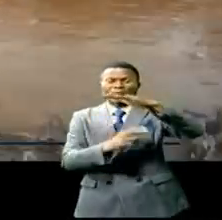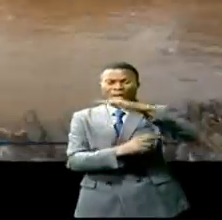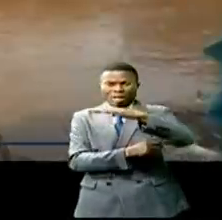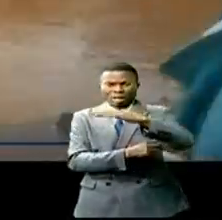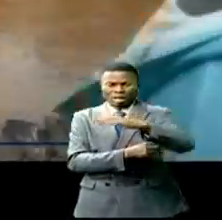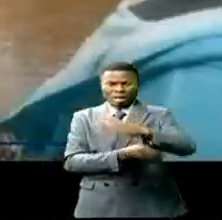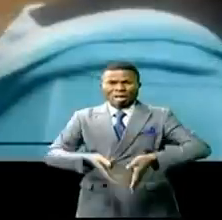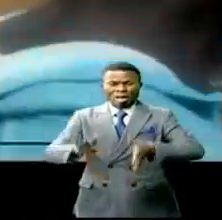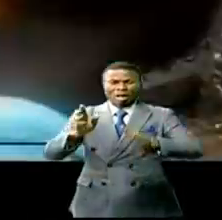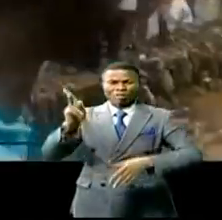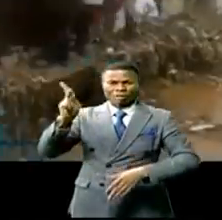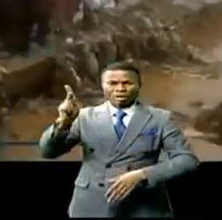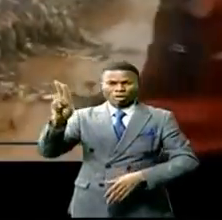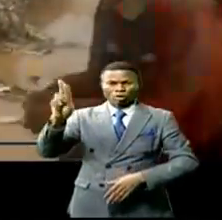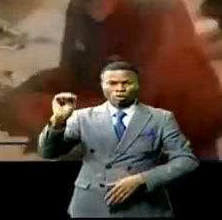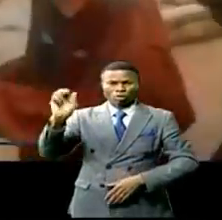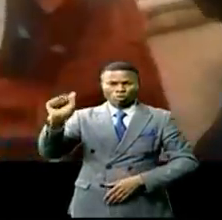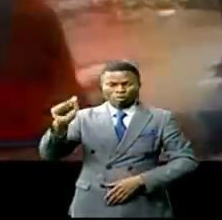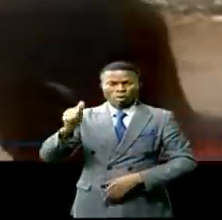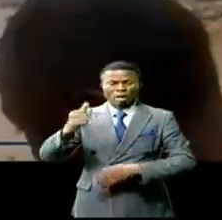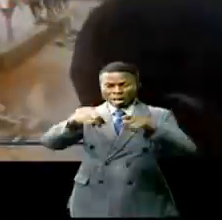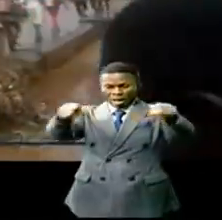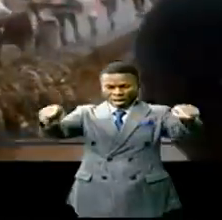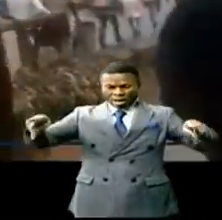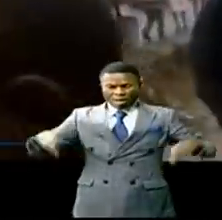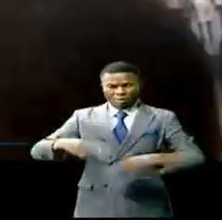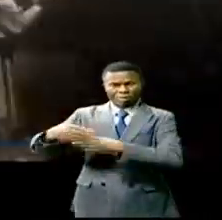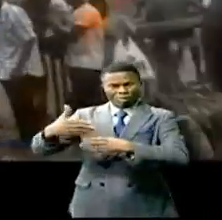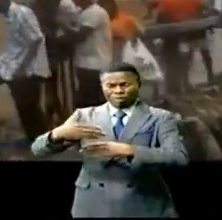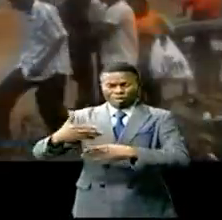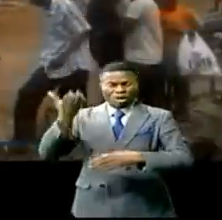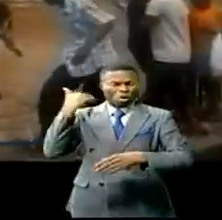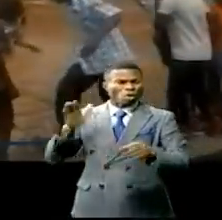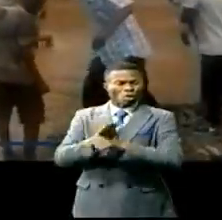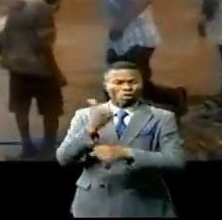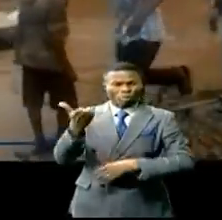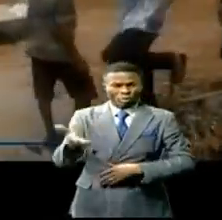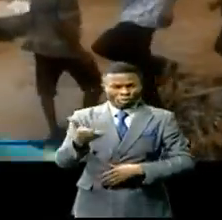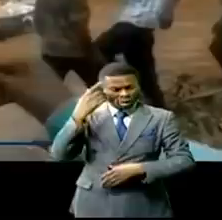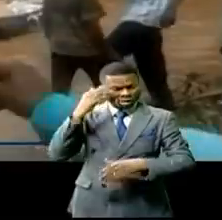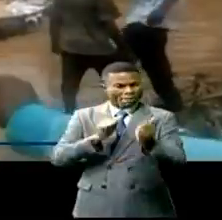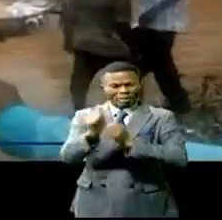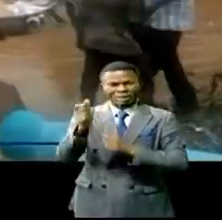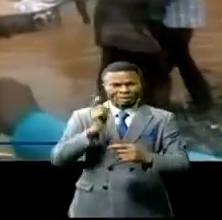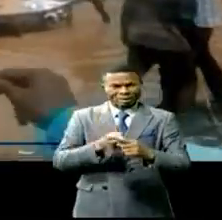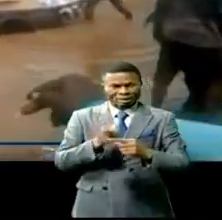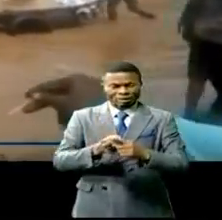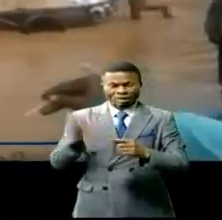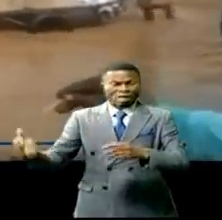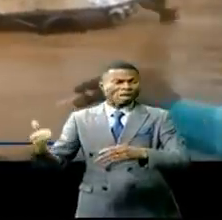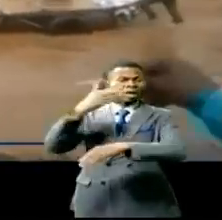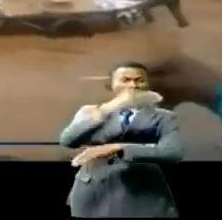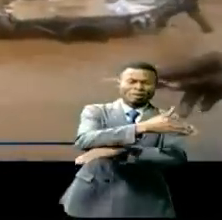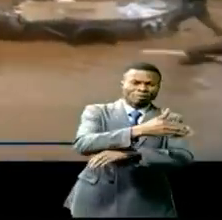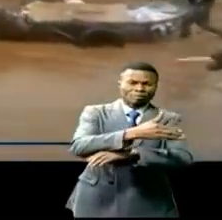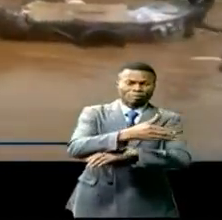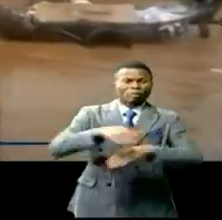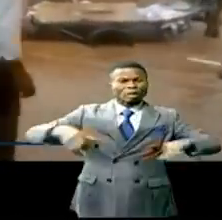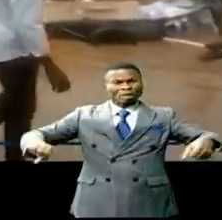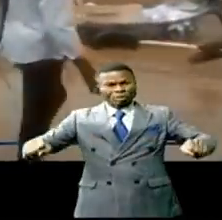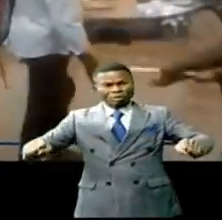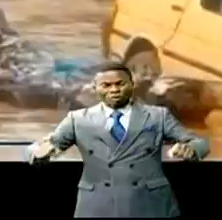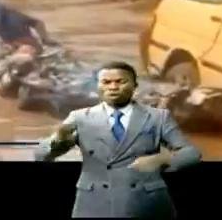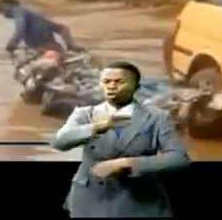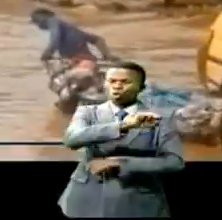houba même les parcelles environnantes ses réponses aux eaux pour traverser d'une rive à une autre les motos les véhicules